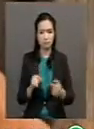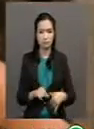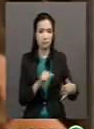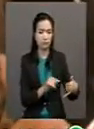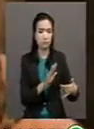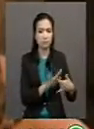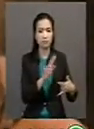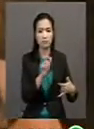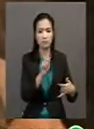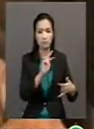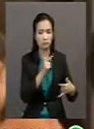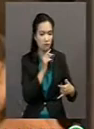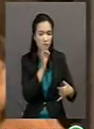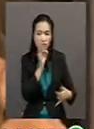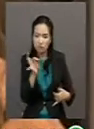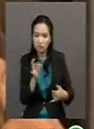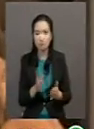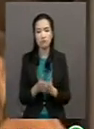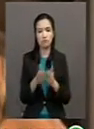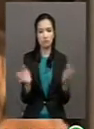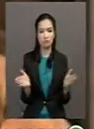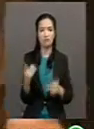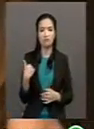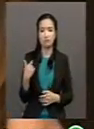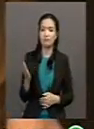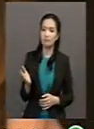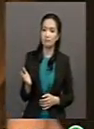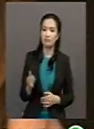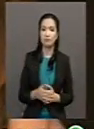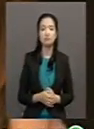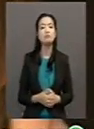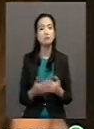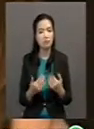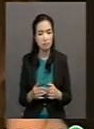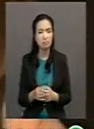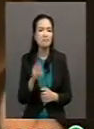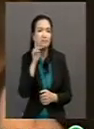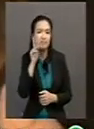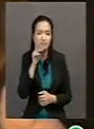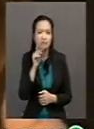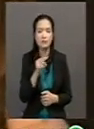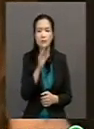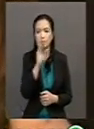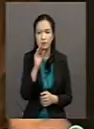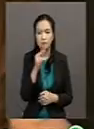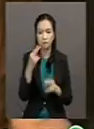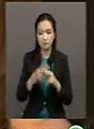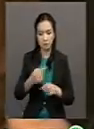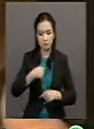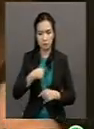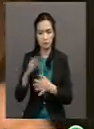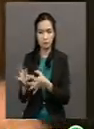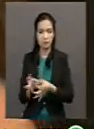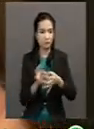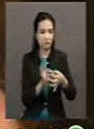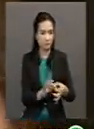แองเจลีน่าโจลี่ฟ้องยาแบทพิคู่รักแห่งวงการฮอลลีวูดหลังสื่อก็ 10คนดังหลายสำนักนำชื่อของเธอไป